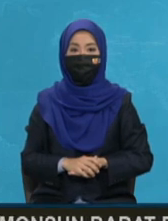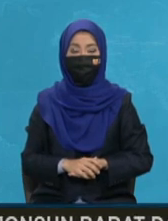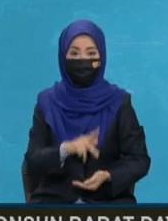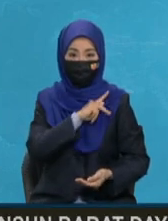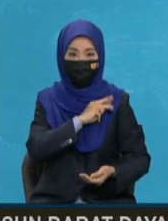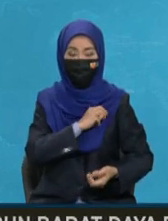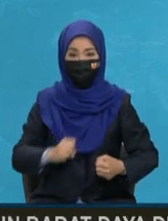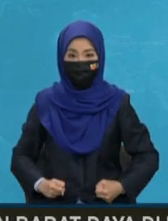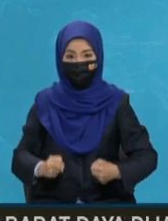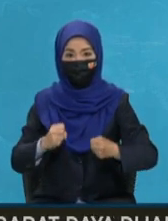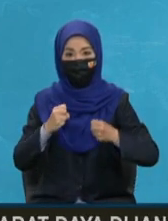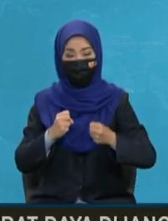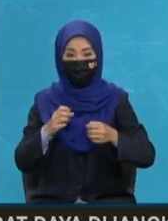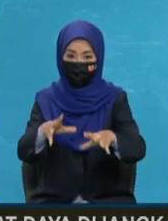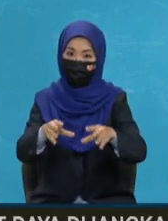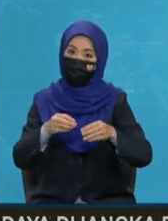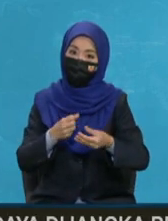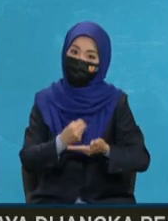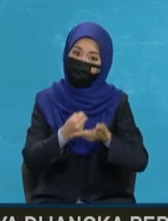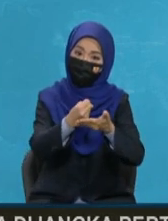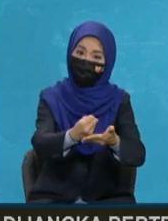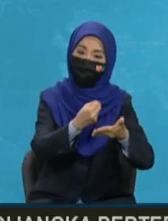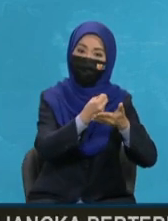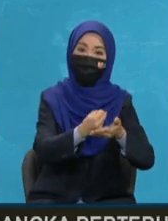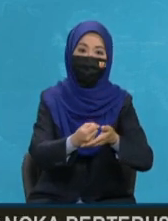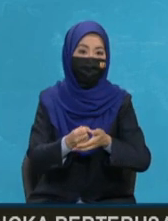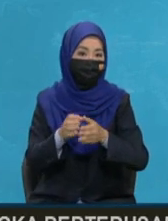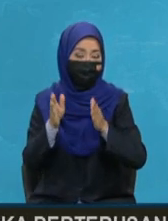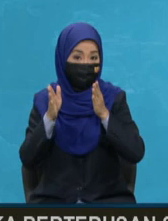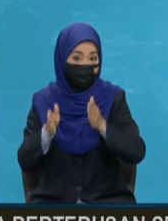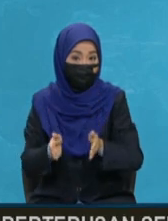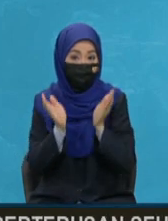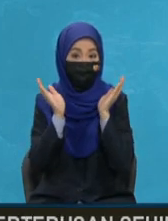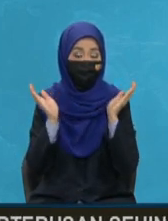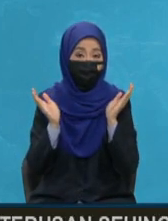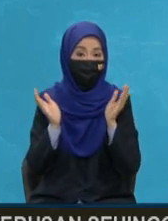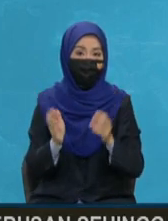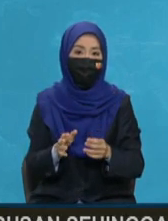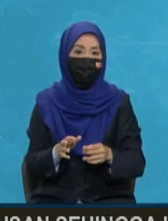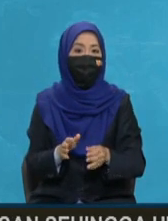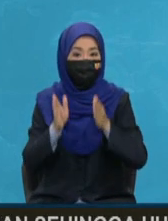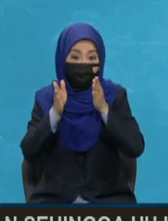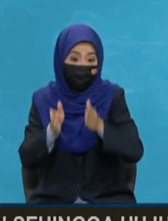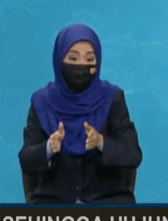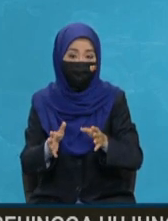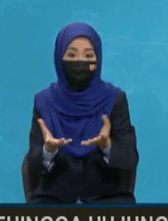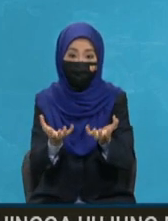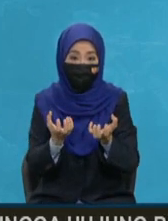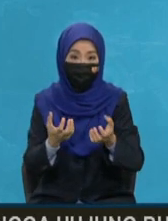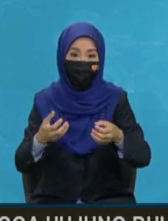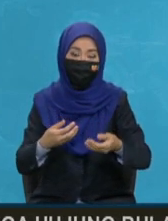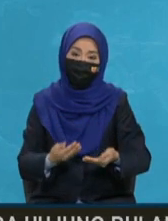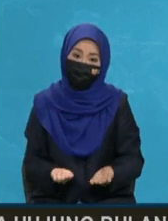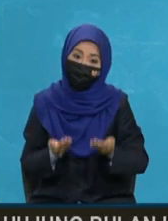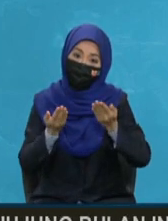Hai Kementerian Kesehatan turut menerima sumbangan daripada orang ramai sementara itu orang ramma yang ingin membuat sebarang sumbangan